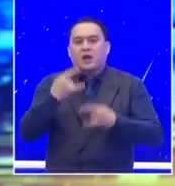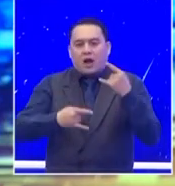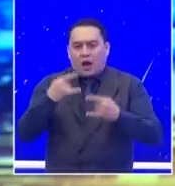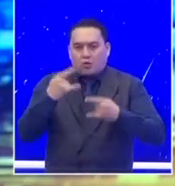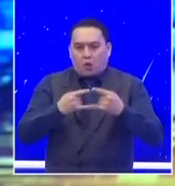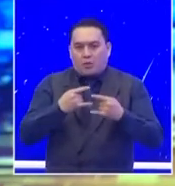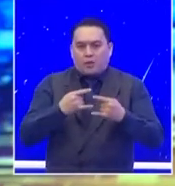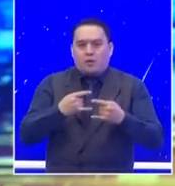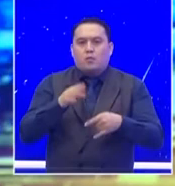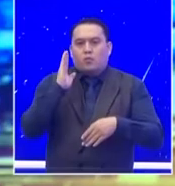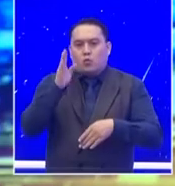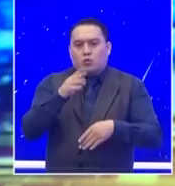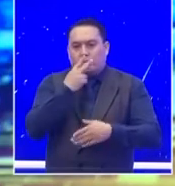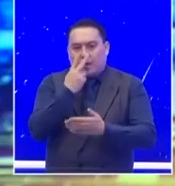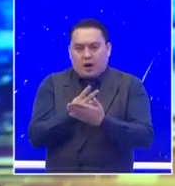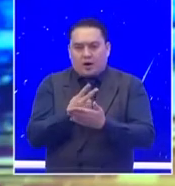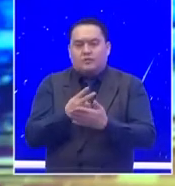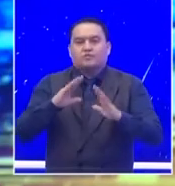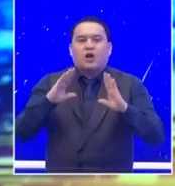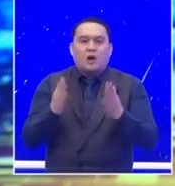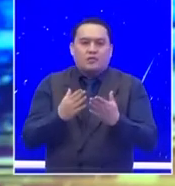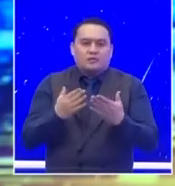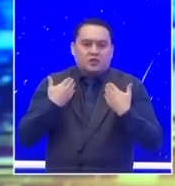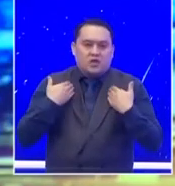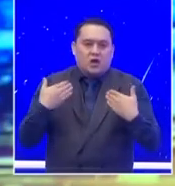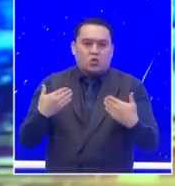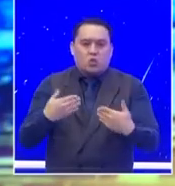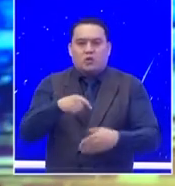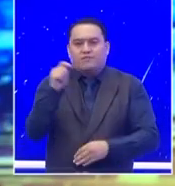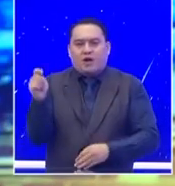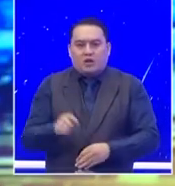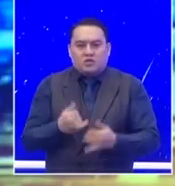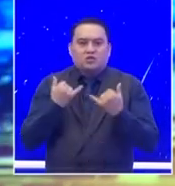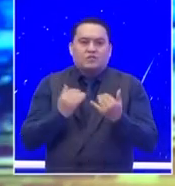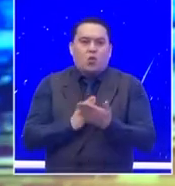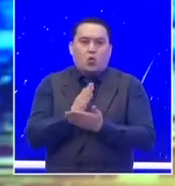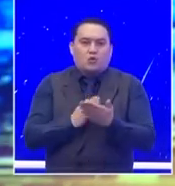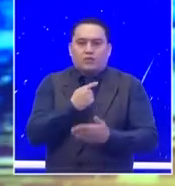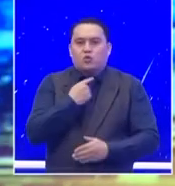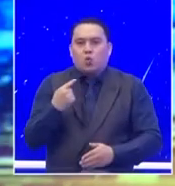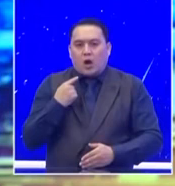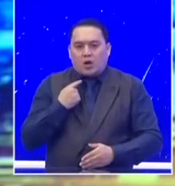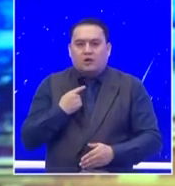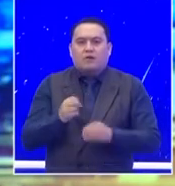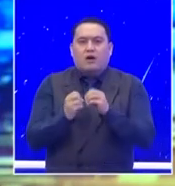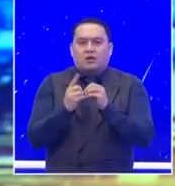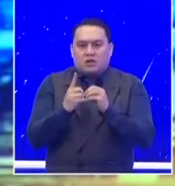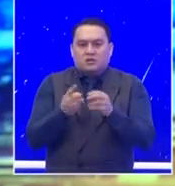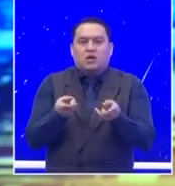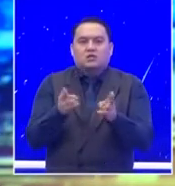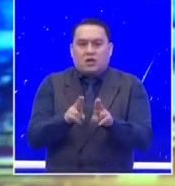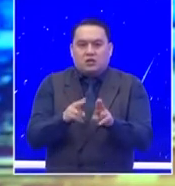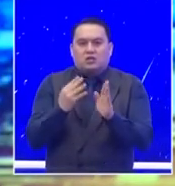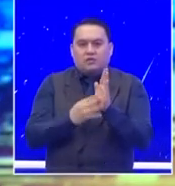ЖТСУ периодически будет вещать о событиях и героях времен войны. На сегодняшний день ветеранов в Талдыкургане всего